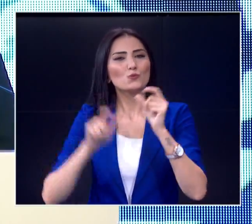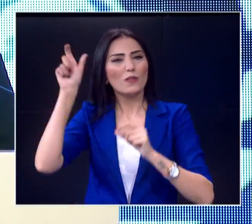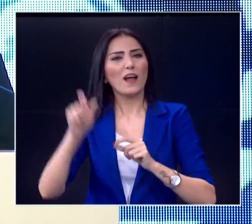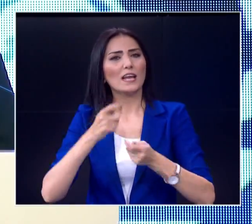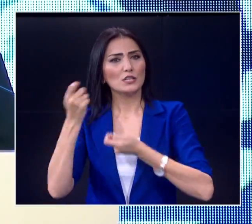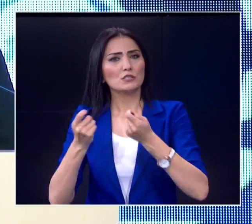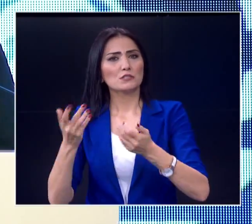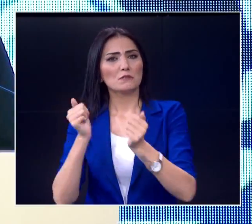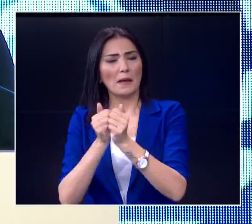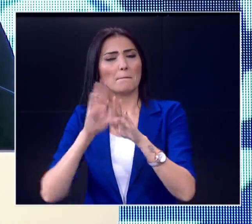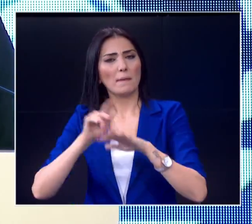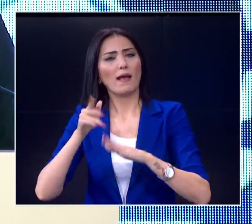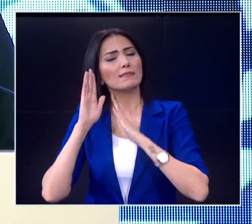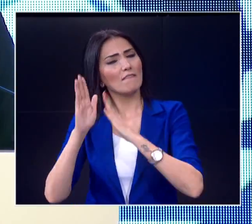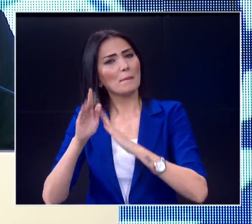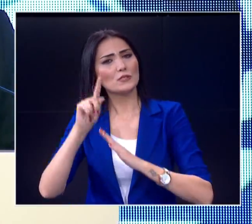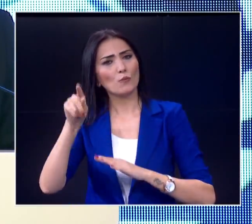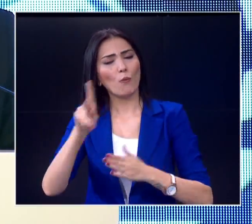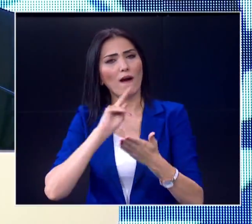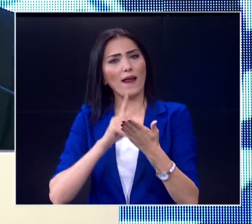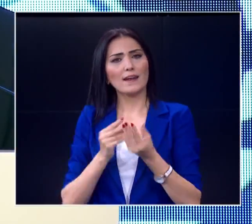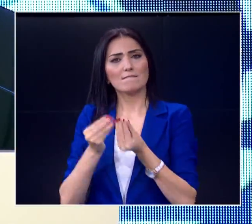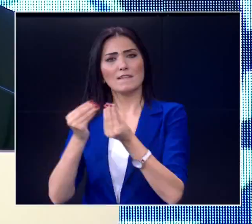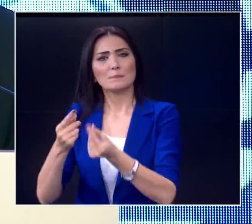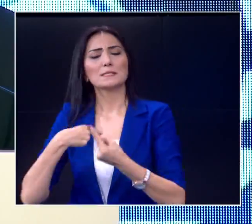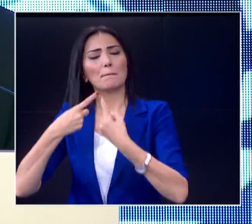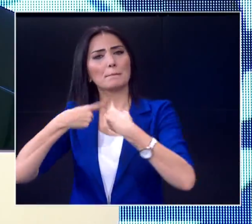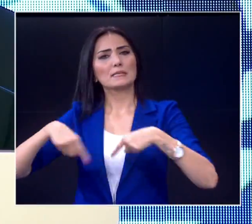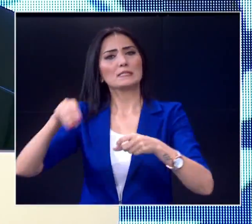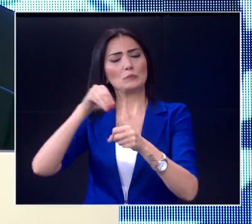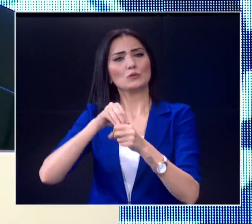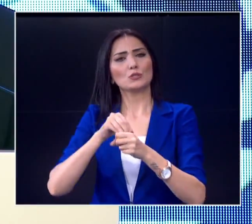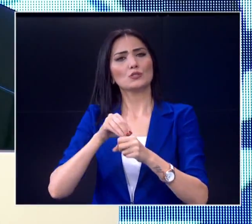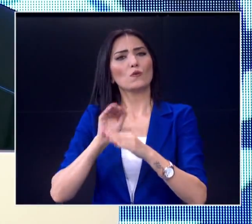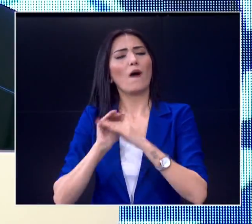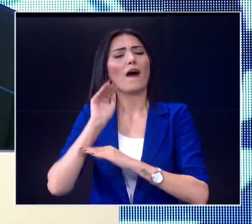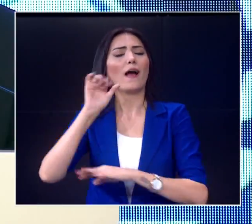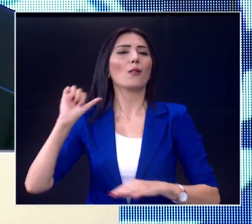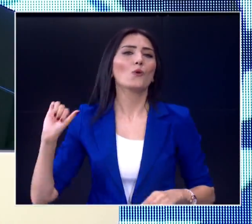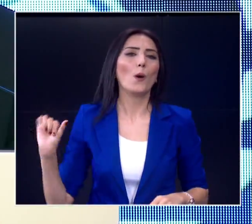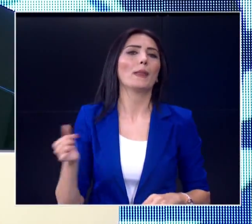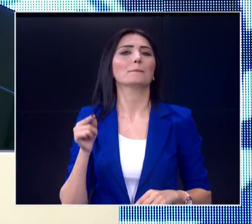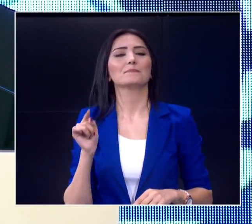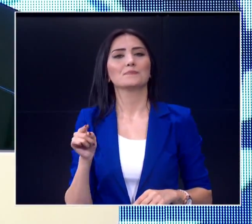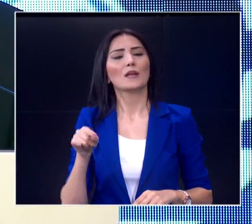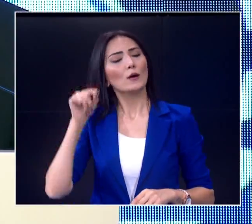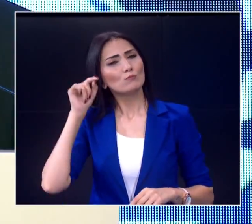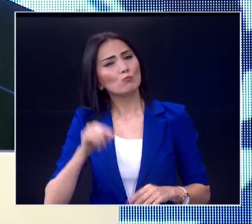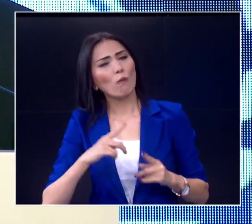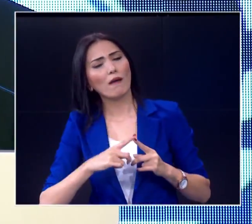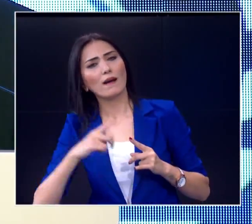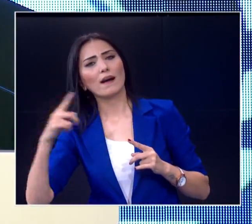misiniz? Bu kararın verilmesi bizim açımızdan hayati önem taşıyor. Bugüne